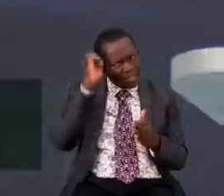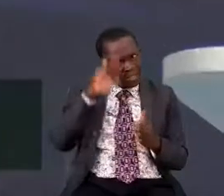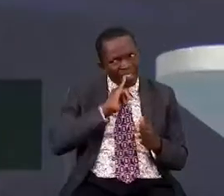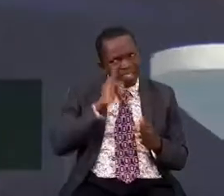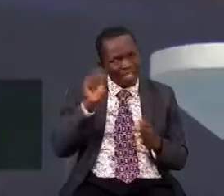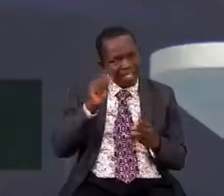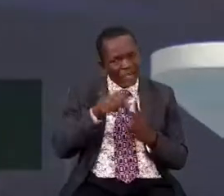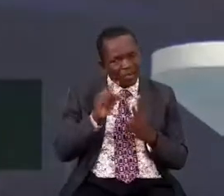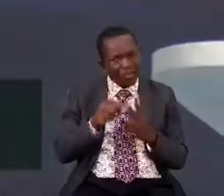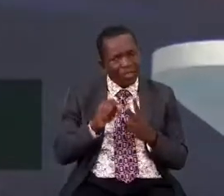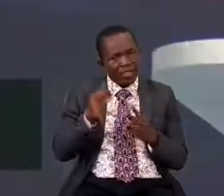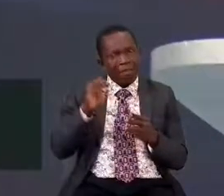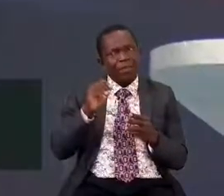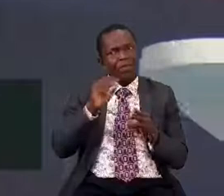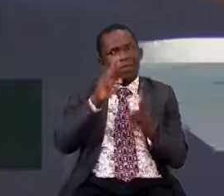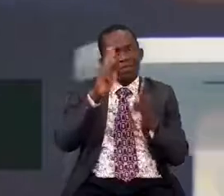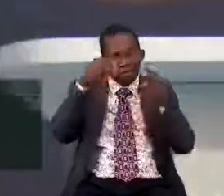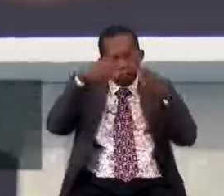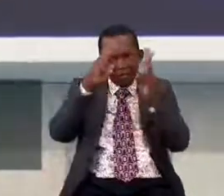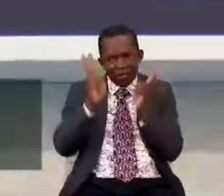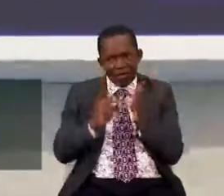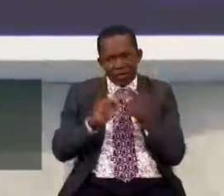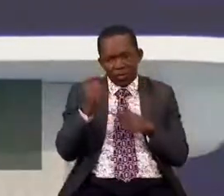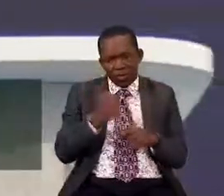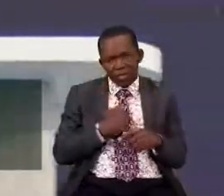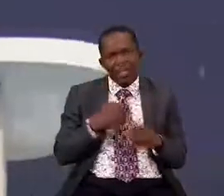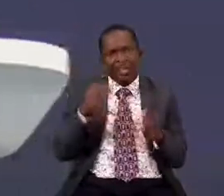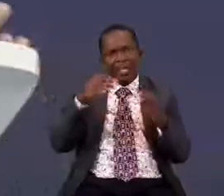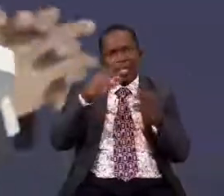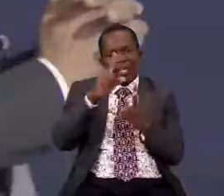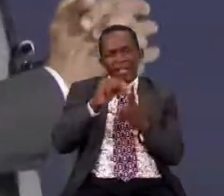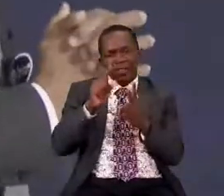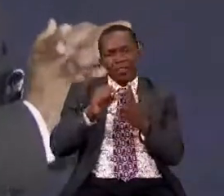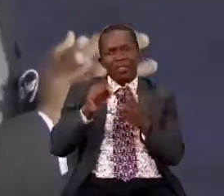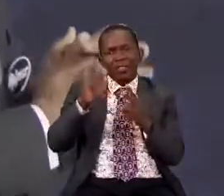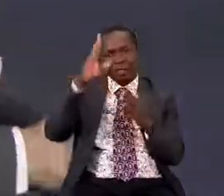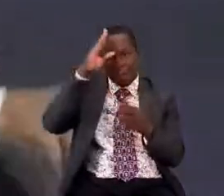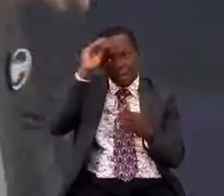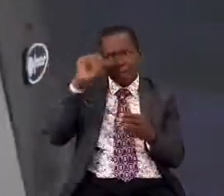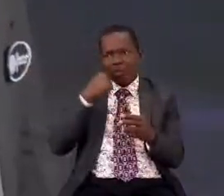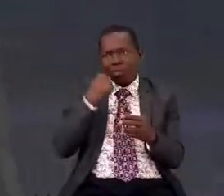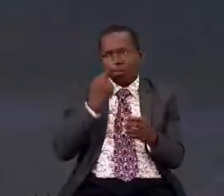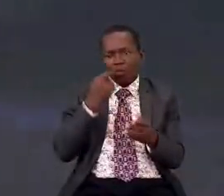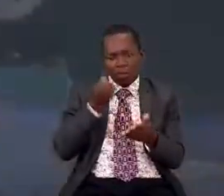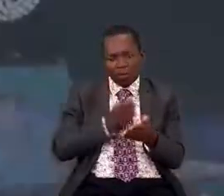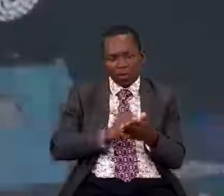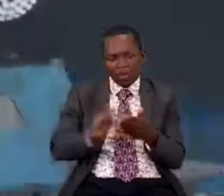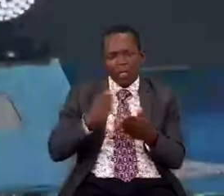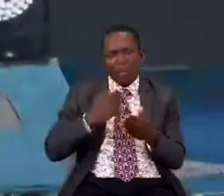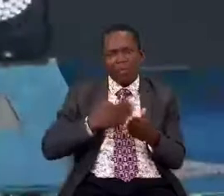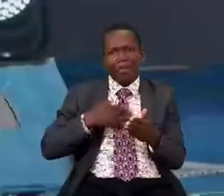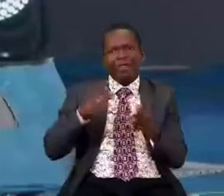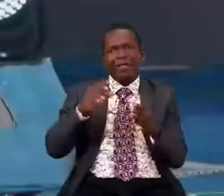il va écrire 14, y compris hébreu, 14 livres des 27 livres du Nouveau